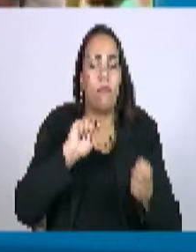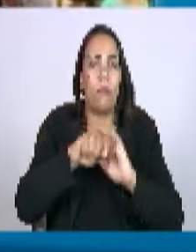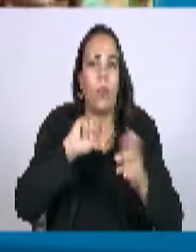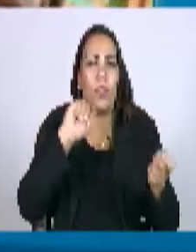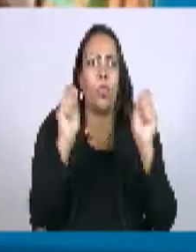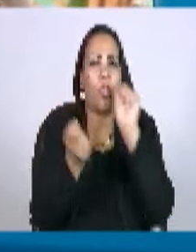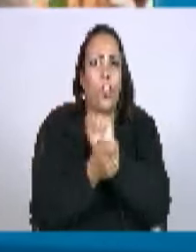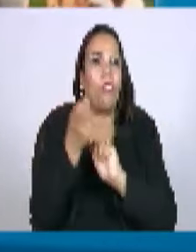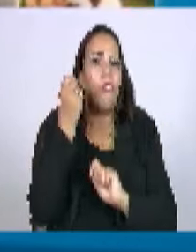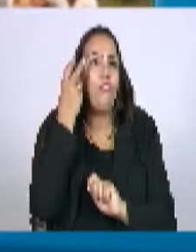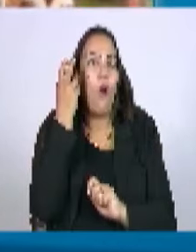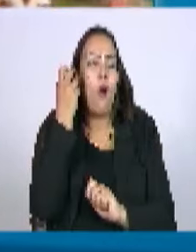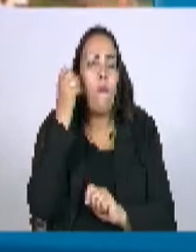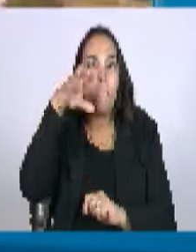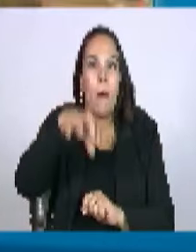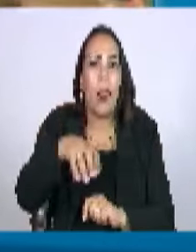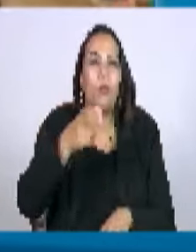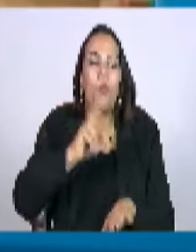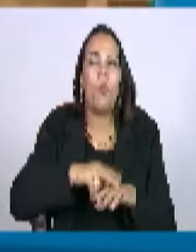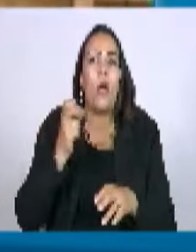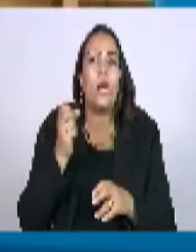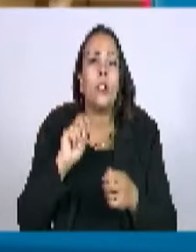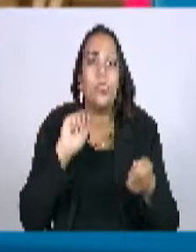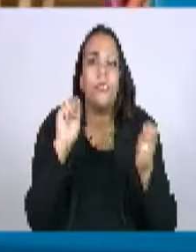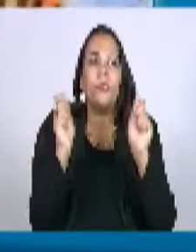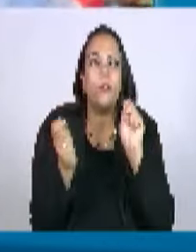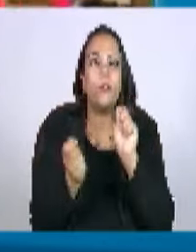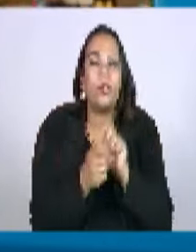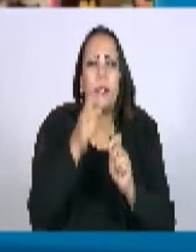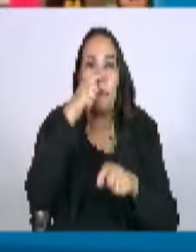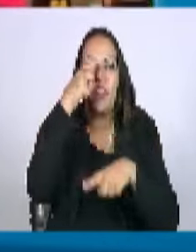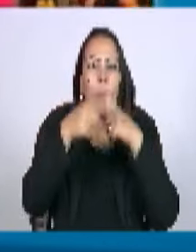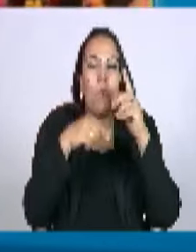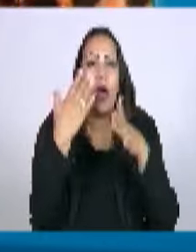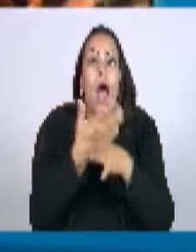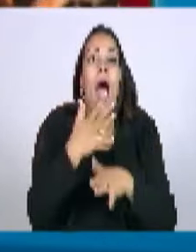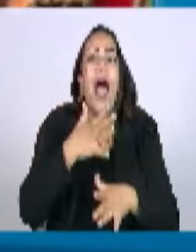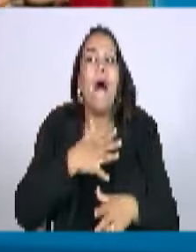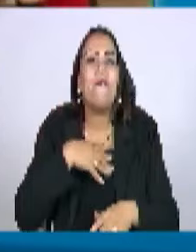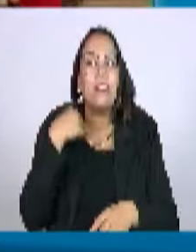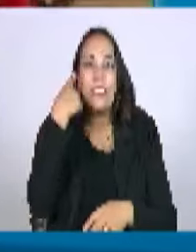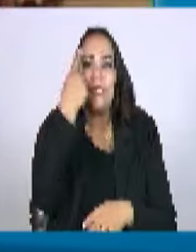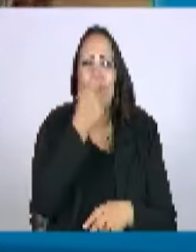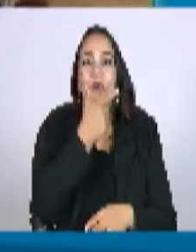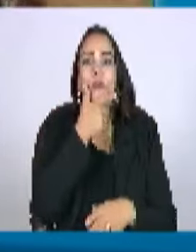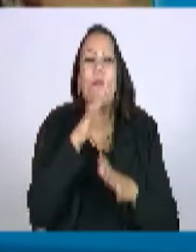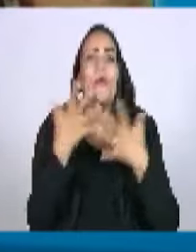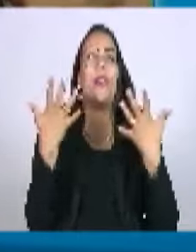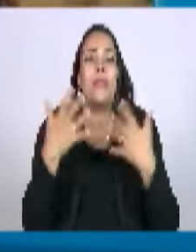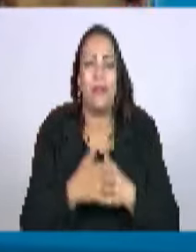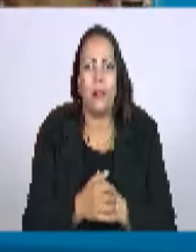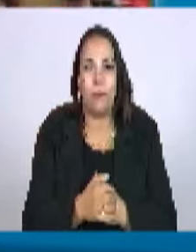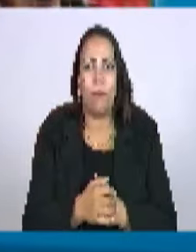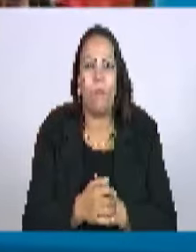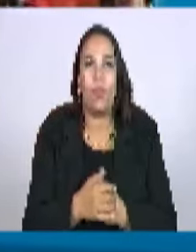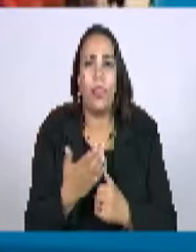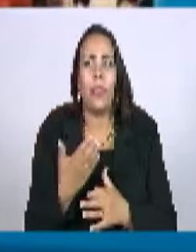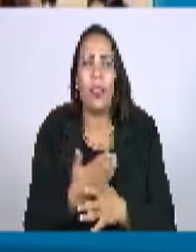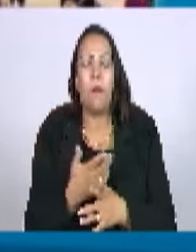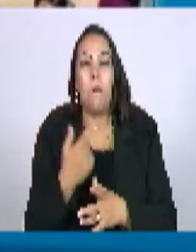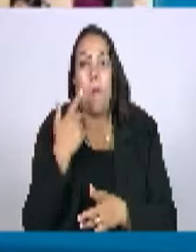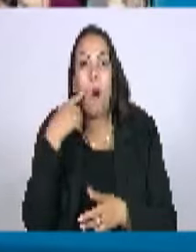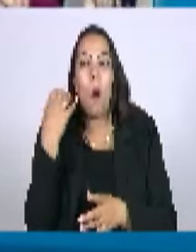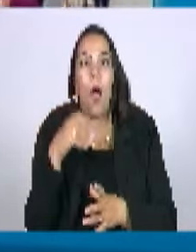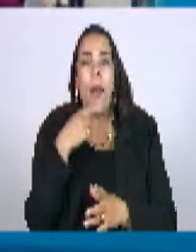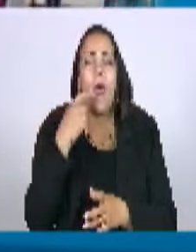وضد تقاليده واحنا عايزين اصحاب بشره البيضاء شويه الهجرات اللي حصلت